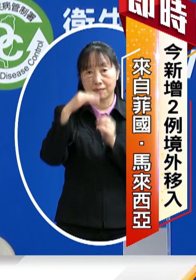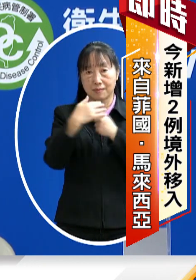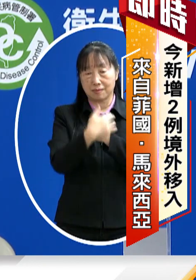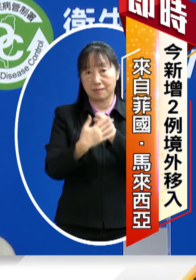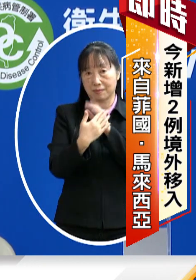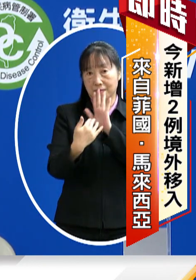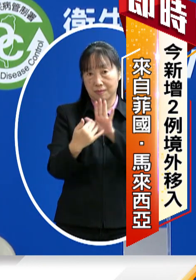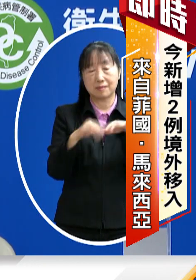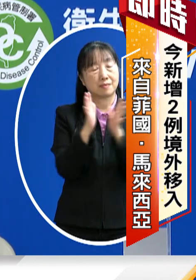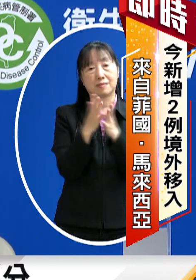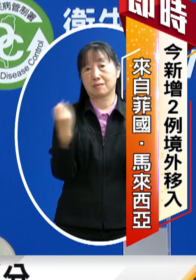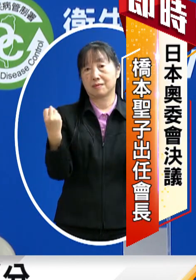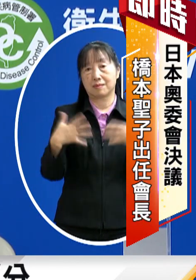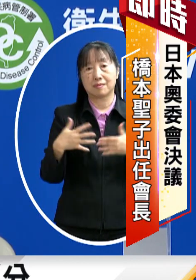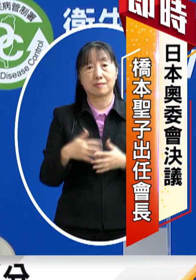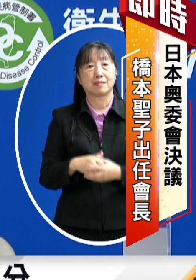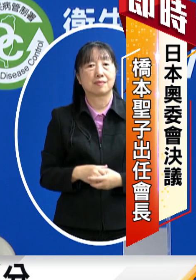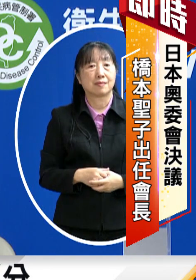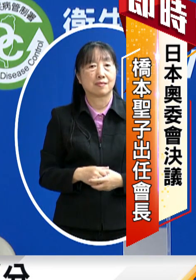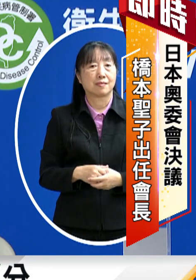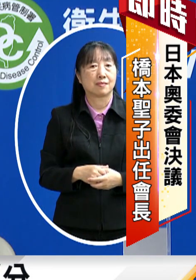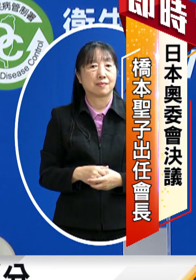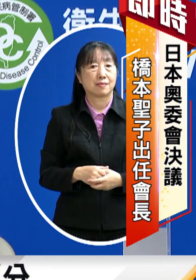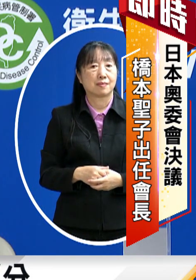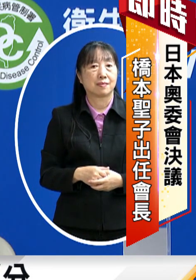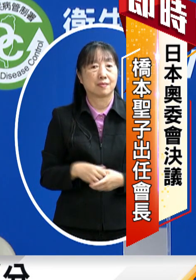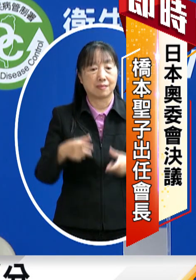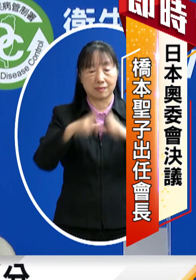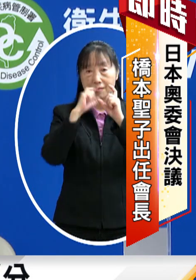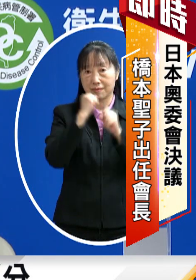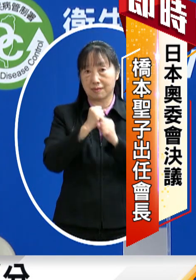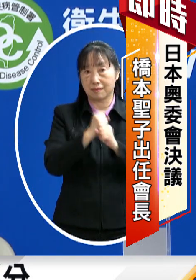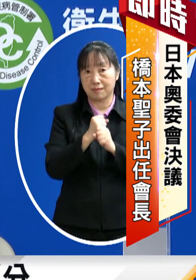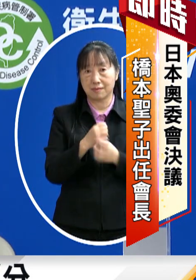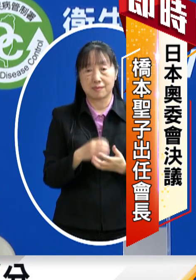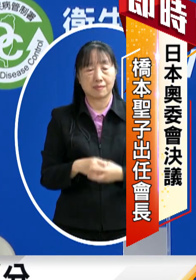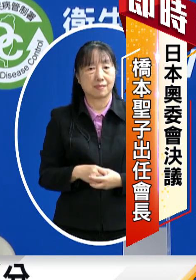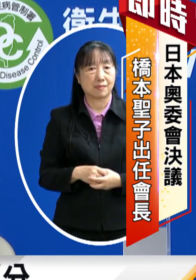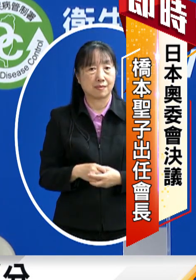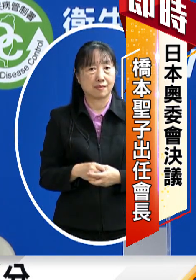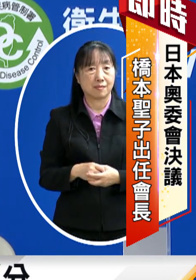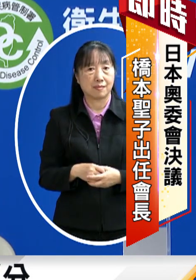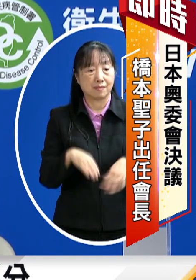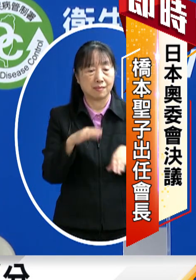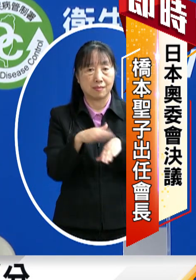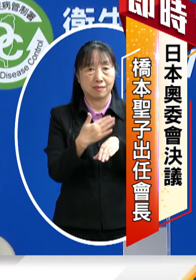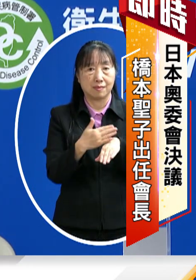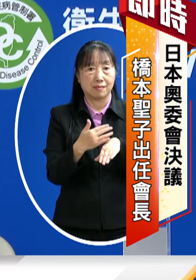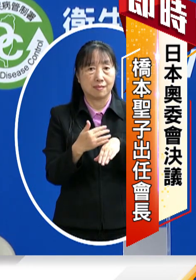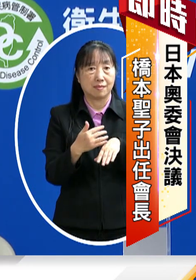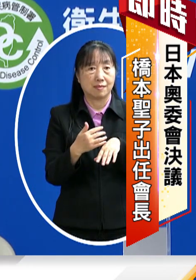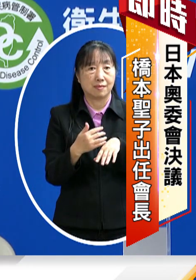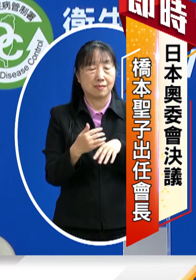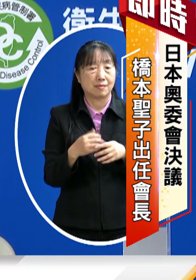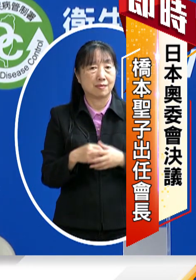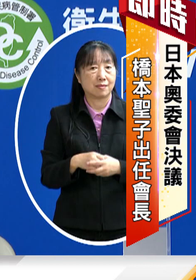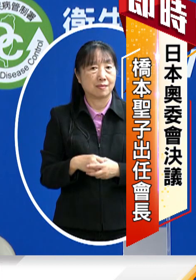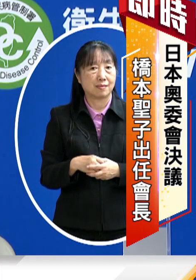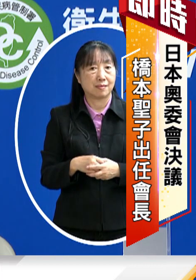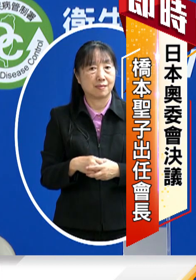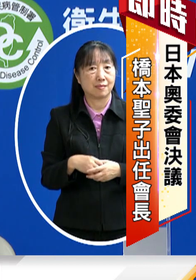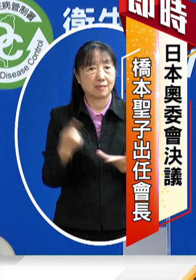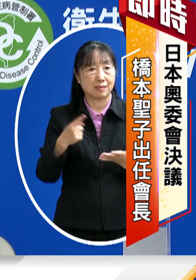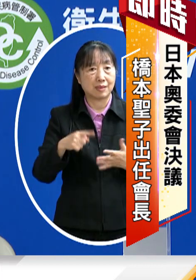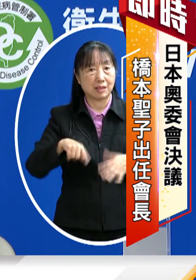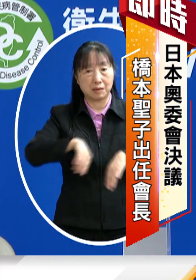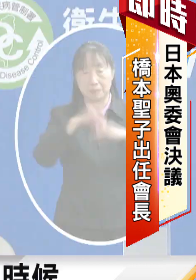都是没有问题的。那第二个就是说在复工的部分，那当然不会说一开始就人家所谓说火